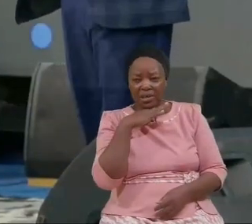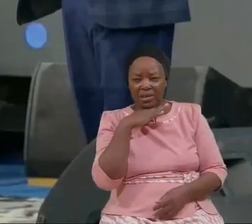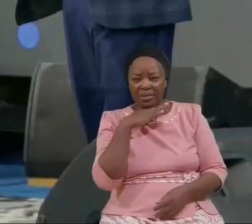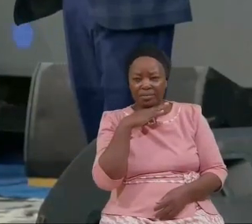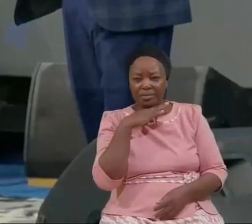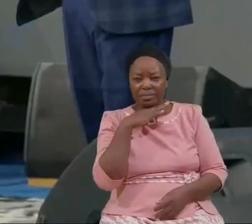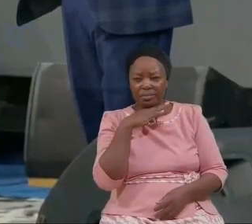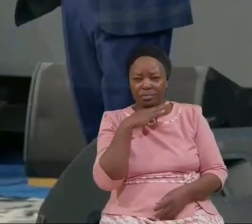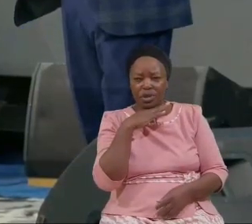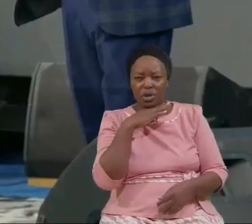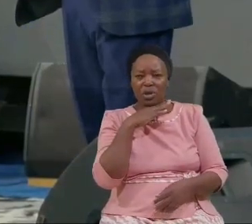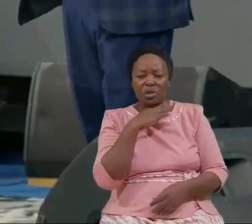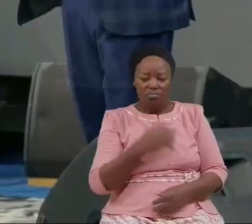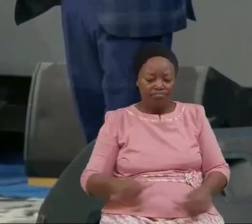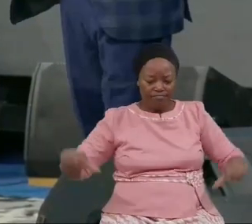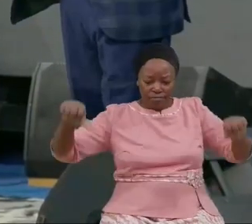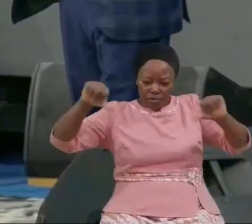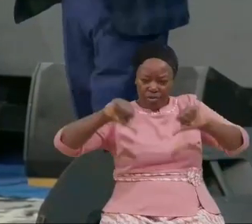condamné